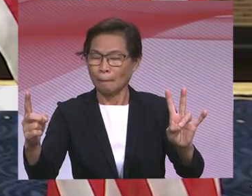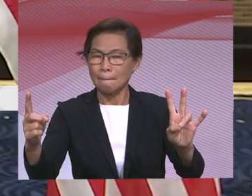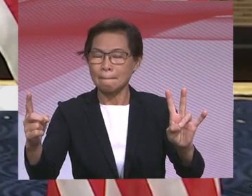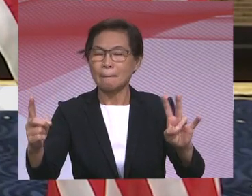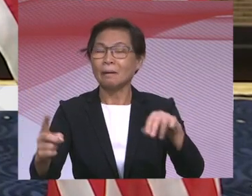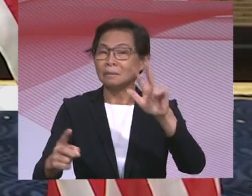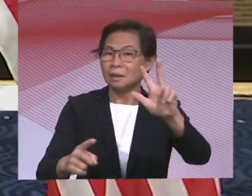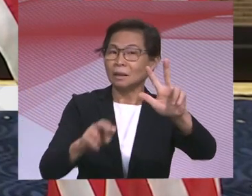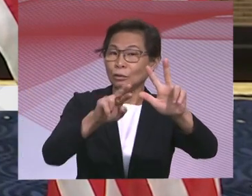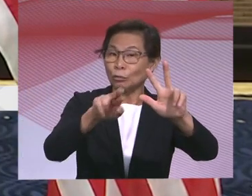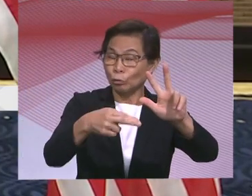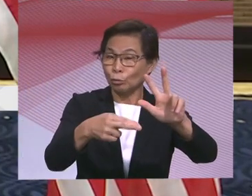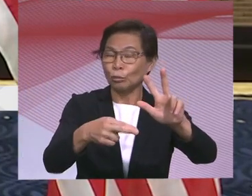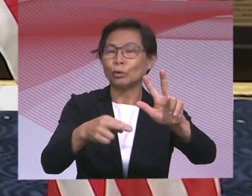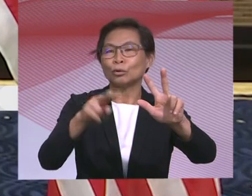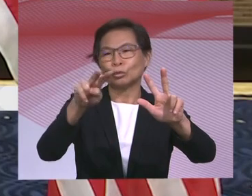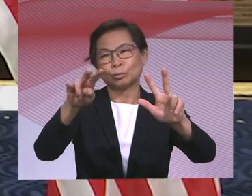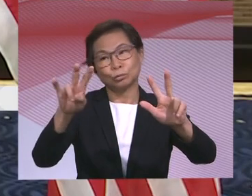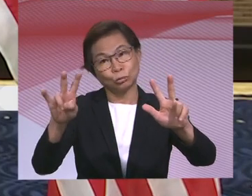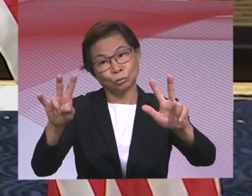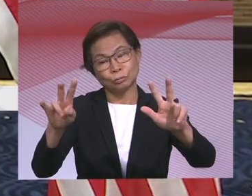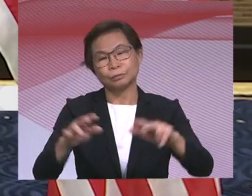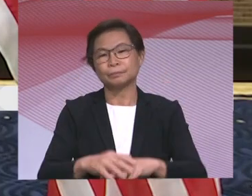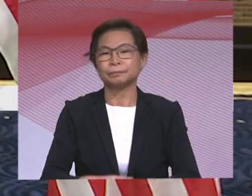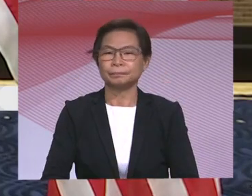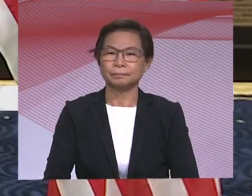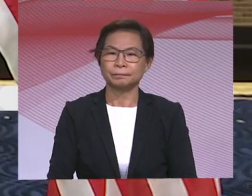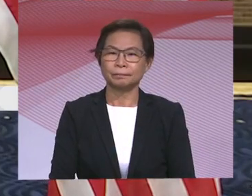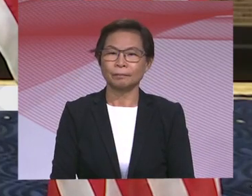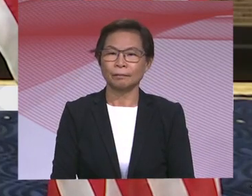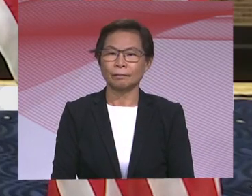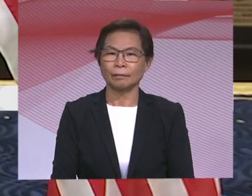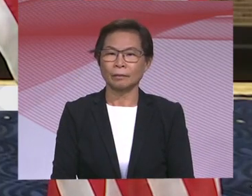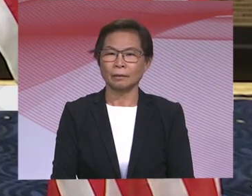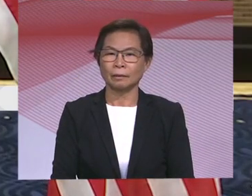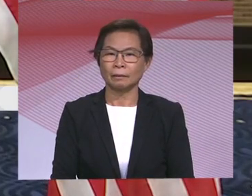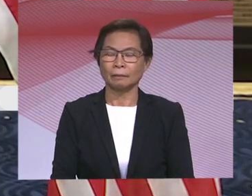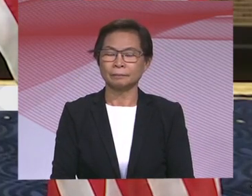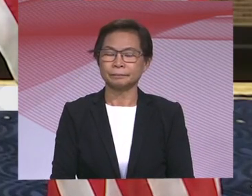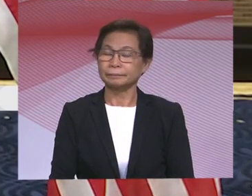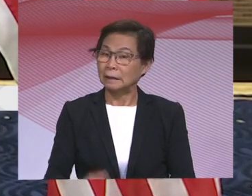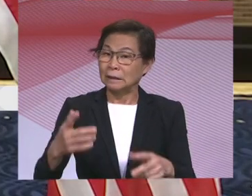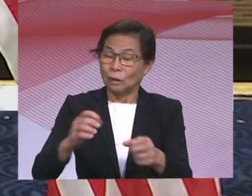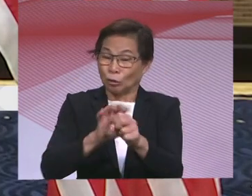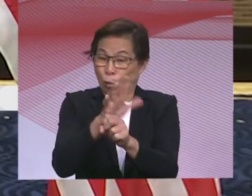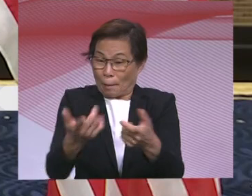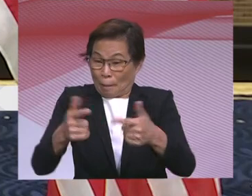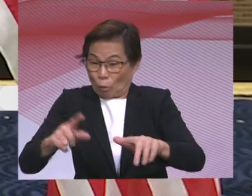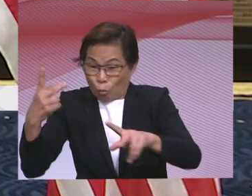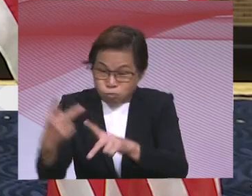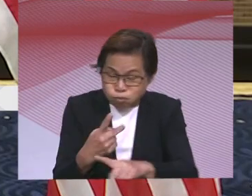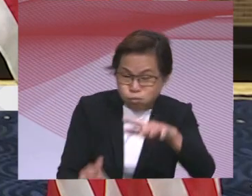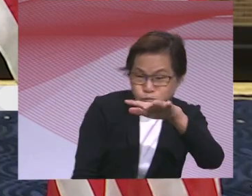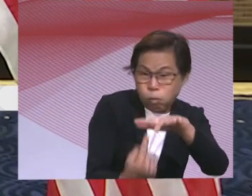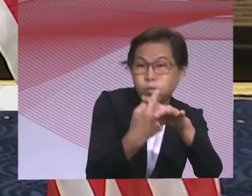sebanyak 3027 cash di dalam gelombang ketiga ini yang bermula pada